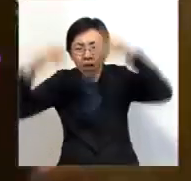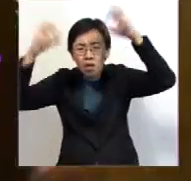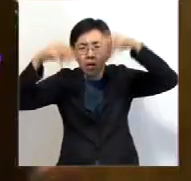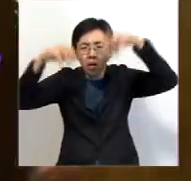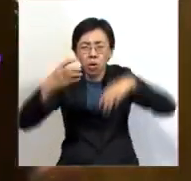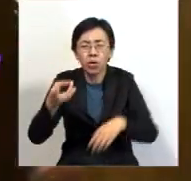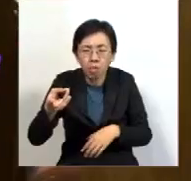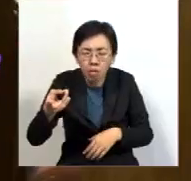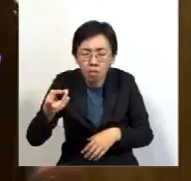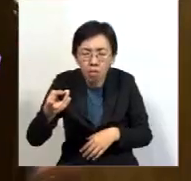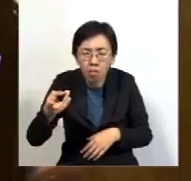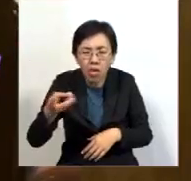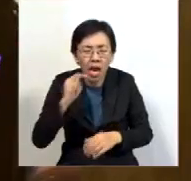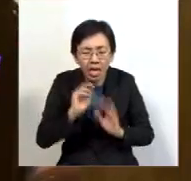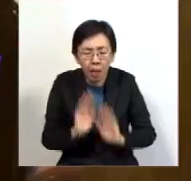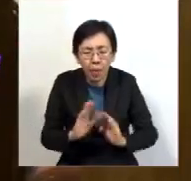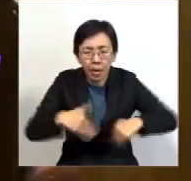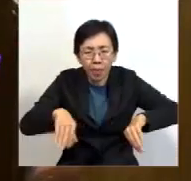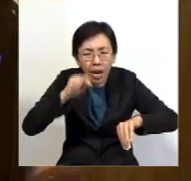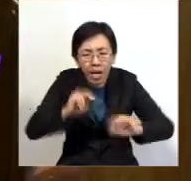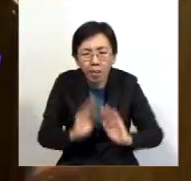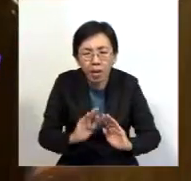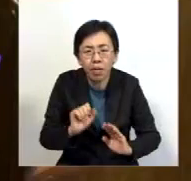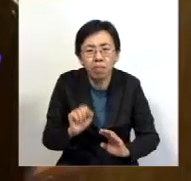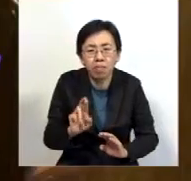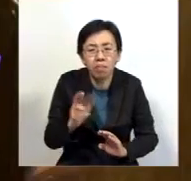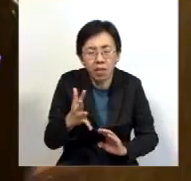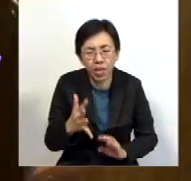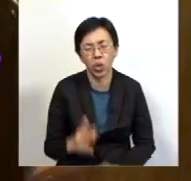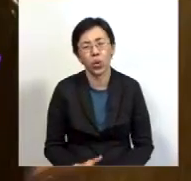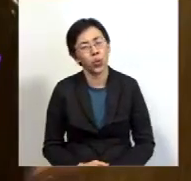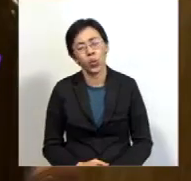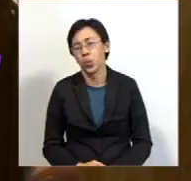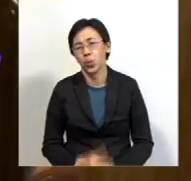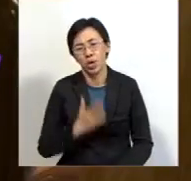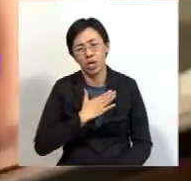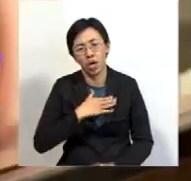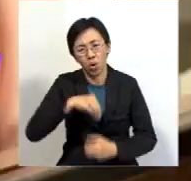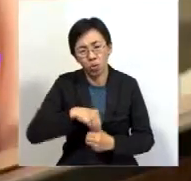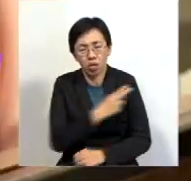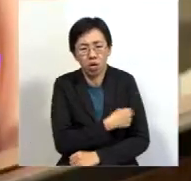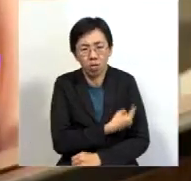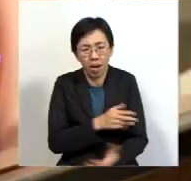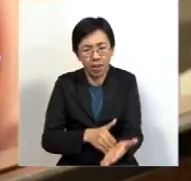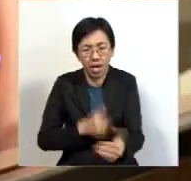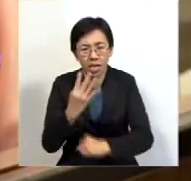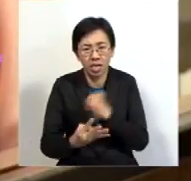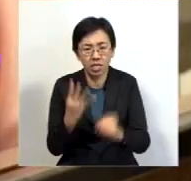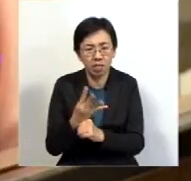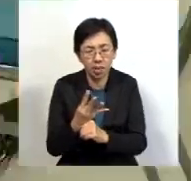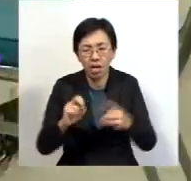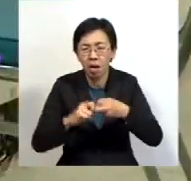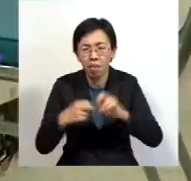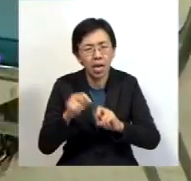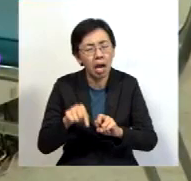ที่ก็ตกน้อยด้วยจึงไม่มีน้ำกักเก็บสำรองเอาไว้ยอมรับนะคะว่าตนเองเนี่ยอยู่ที่โรงพยาบาลหนองมะม่วงมา4ปีนะยังไม่เคยเ